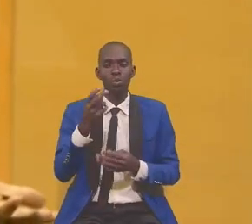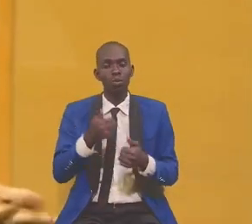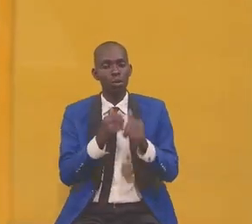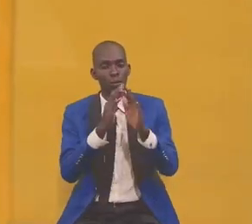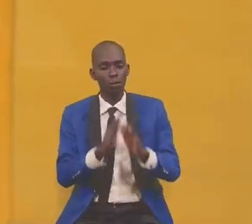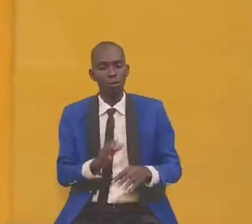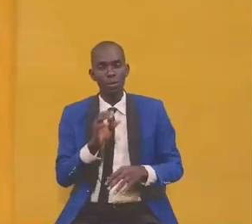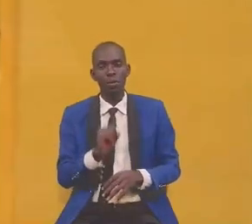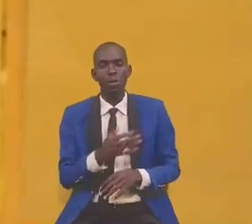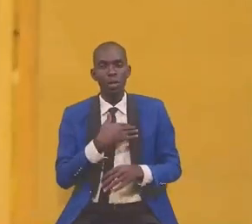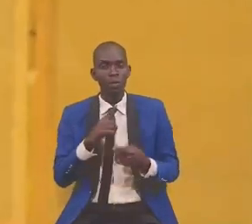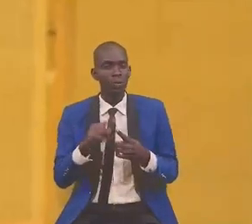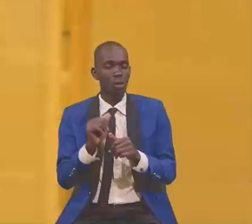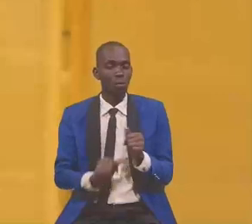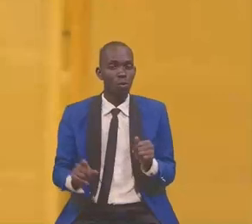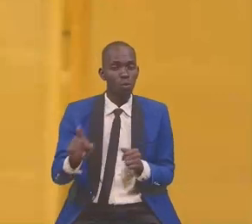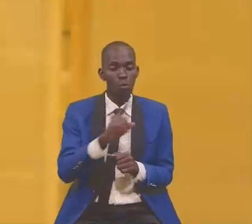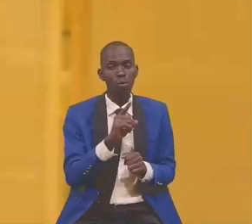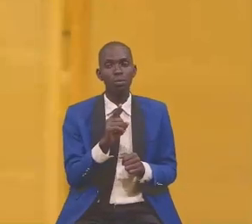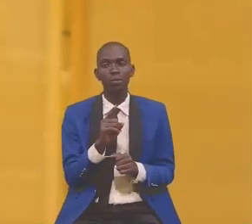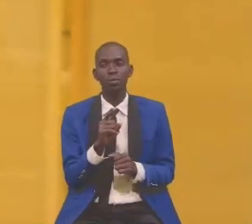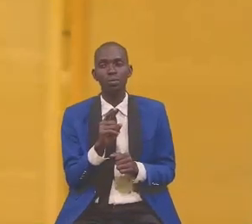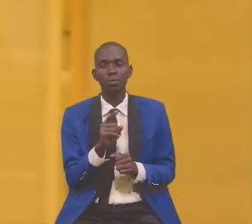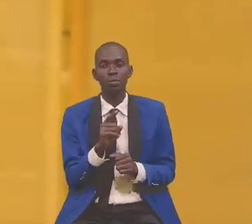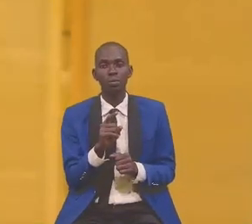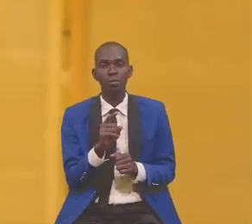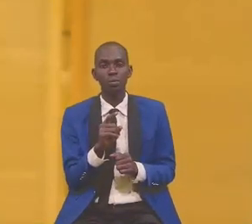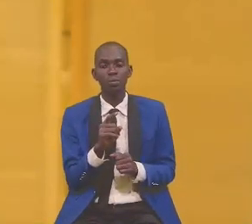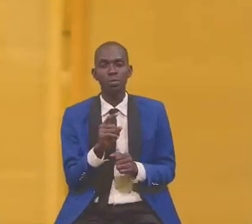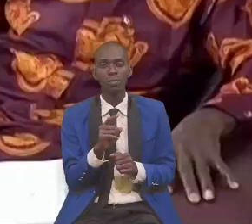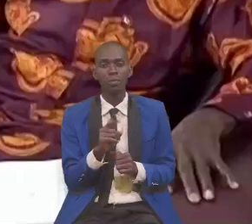le monde, il confirmait la parole qu'il avait donnée.